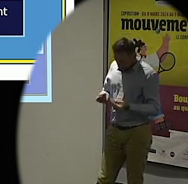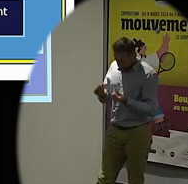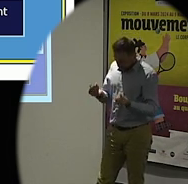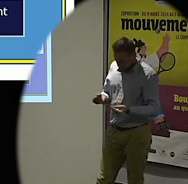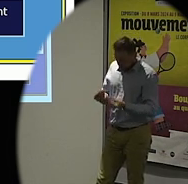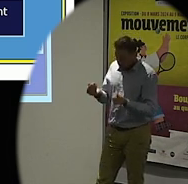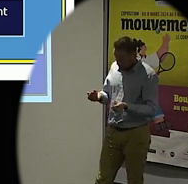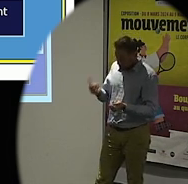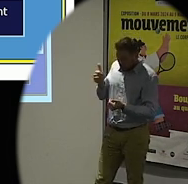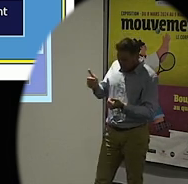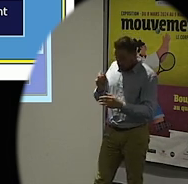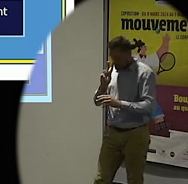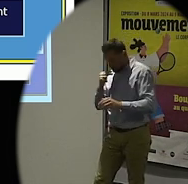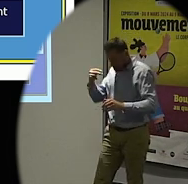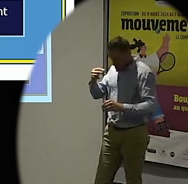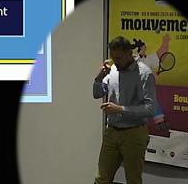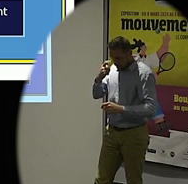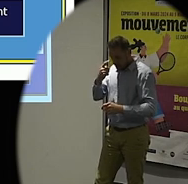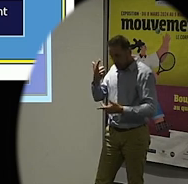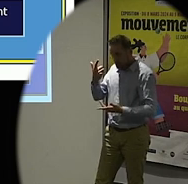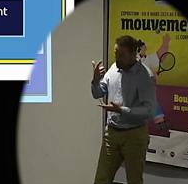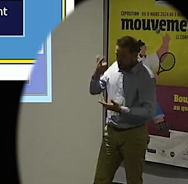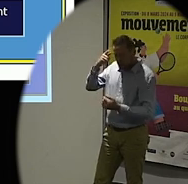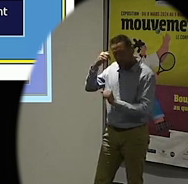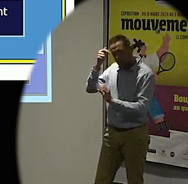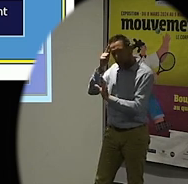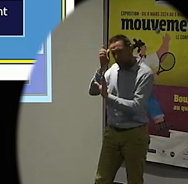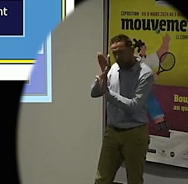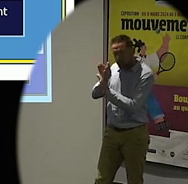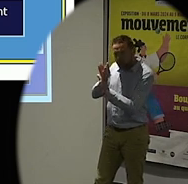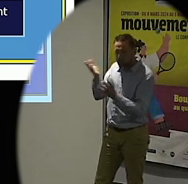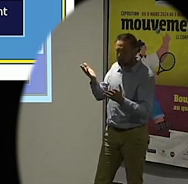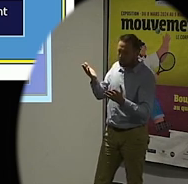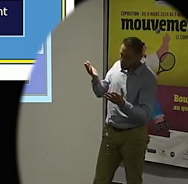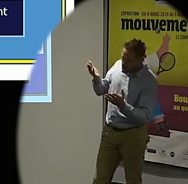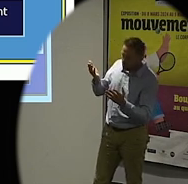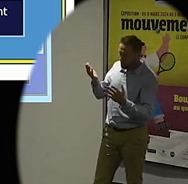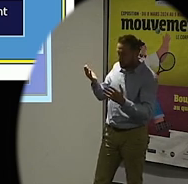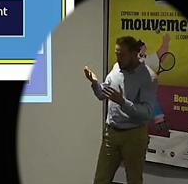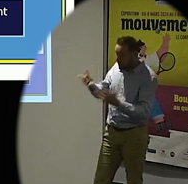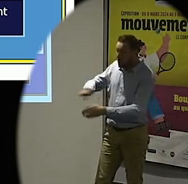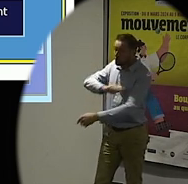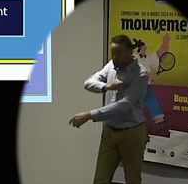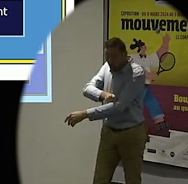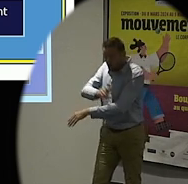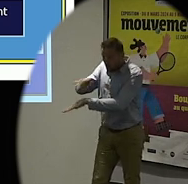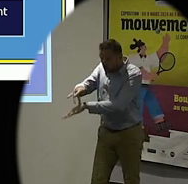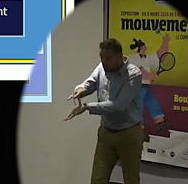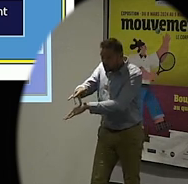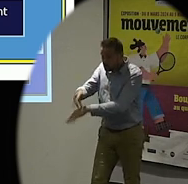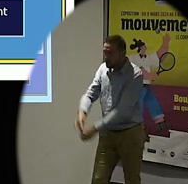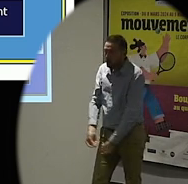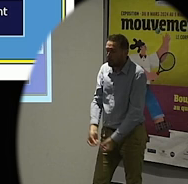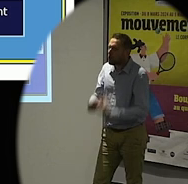trouvé une transformation en termes de psychique. C'est-à-dire que pour lui, c'est une ressource, l'activité physique, pour